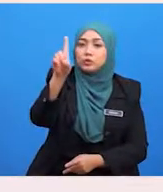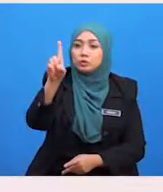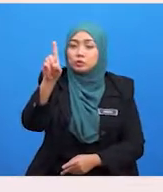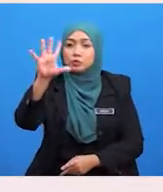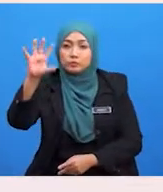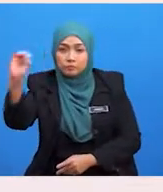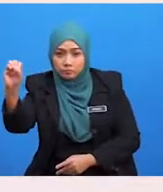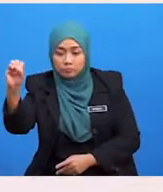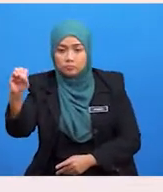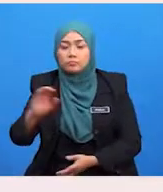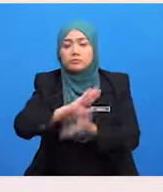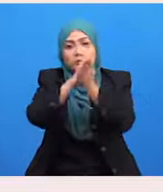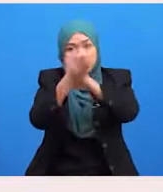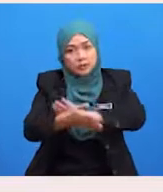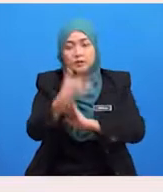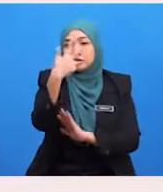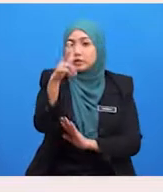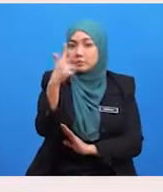RM7,150 menjadi